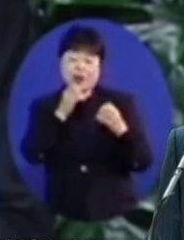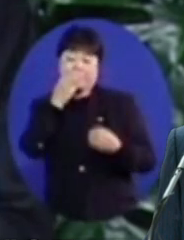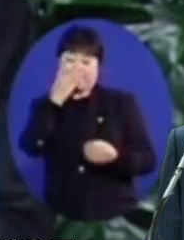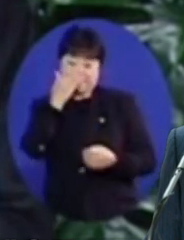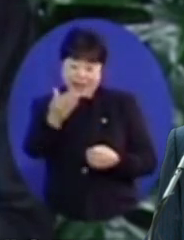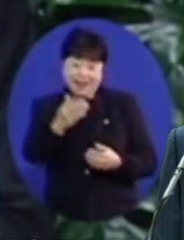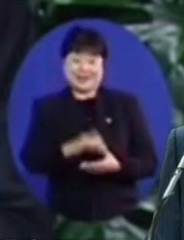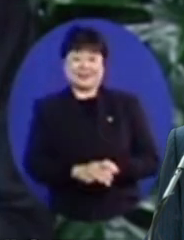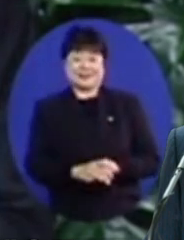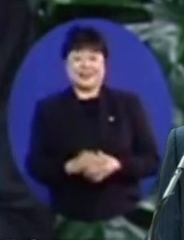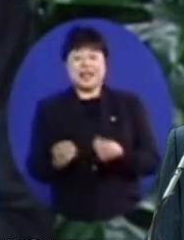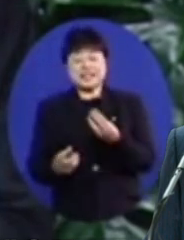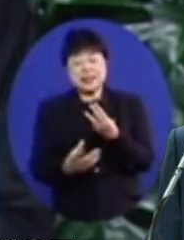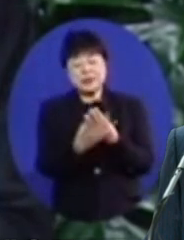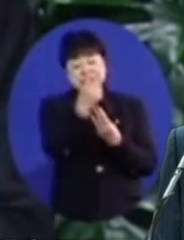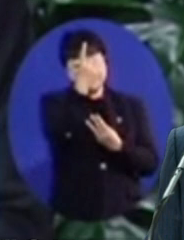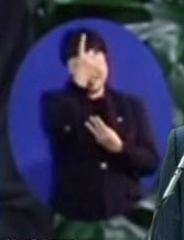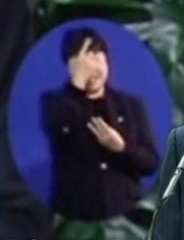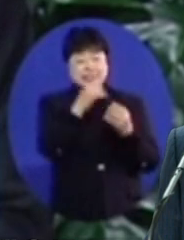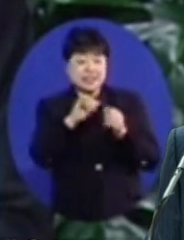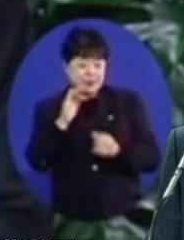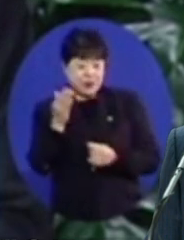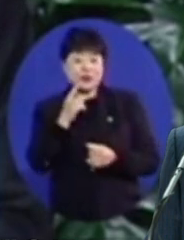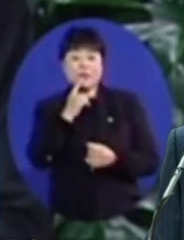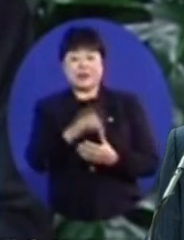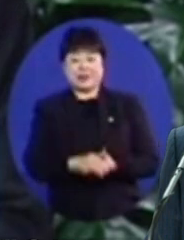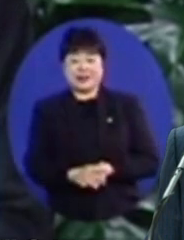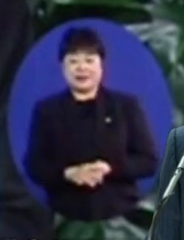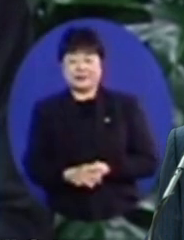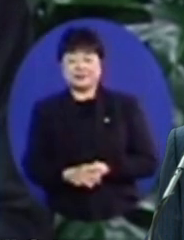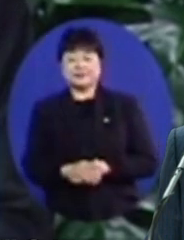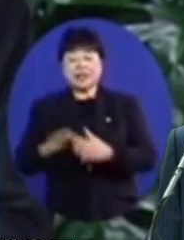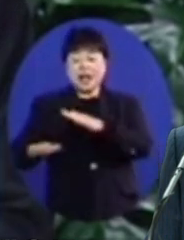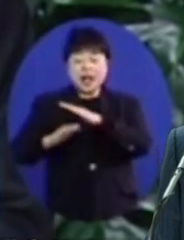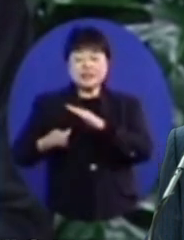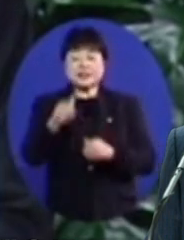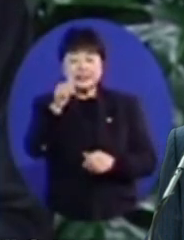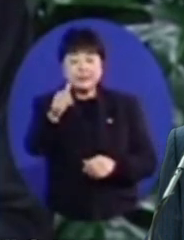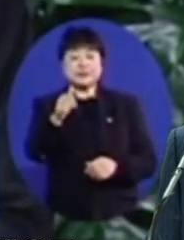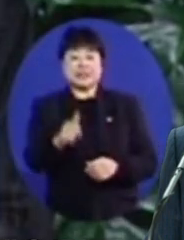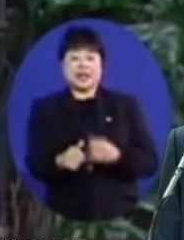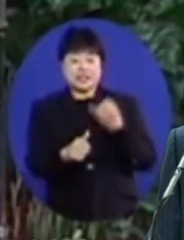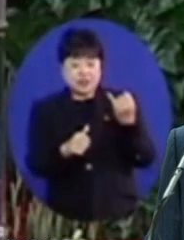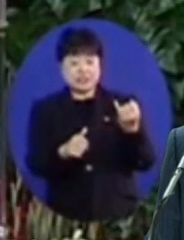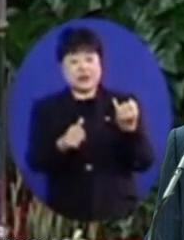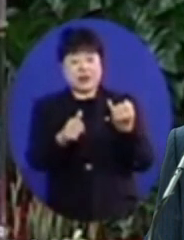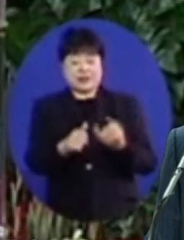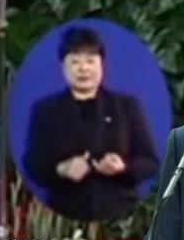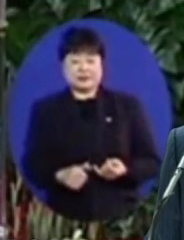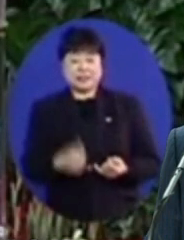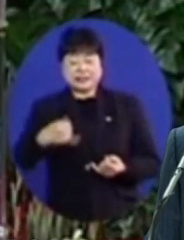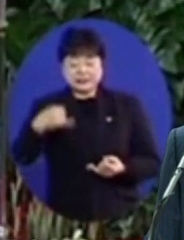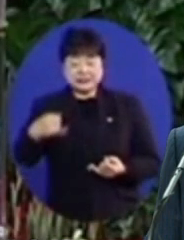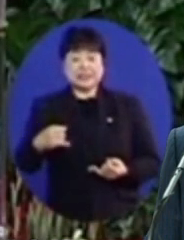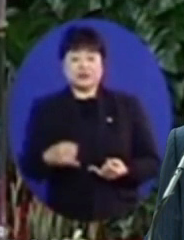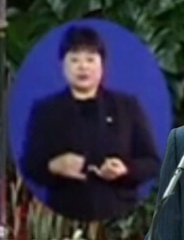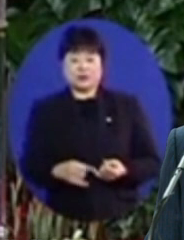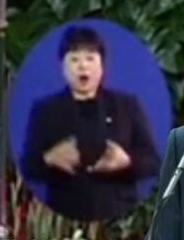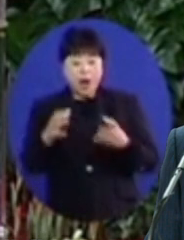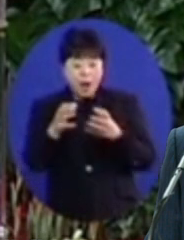모두 다 삼위일체로서 인간이 되어 있는 것입니다 그다음 가정은 남자와 여자와 자녀로 되어